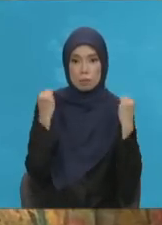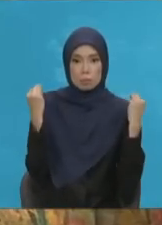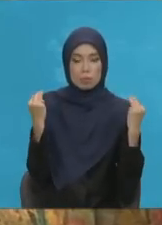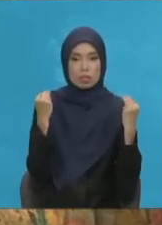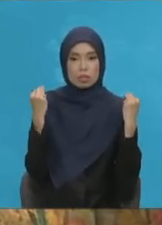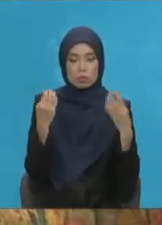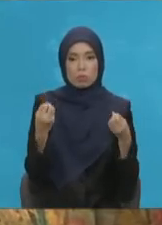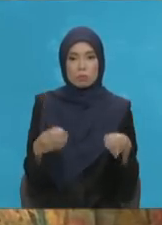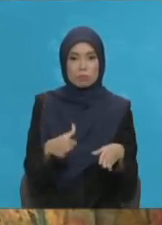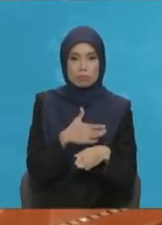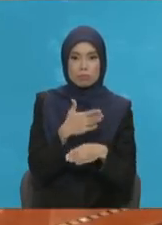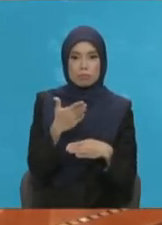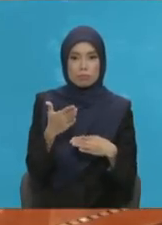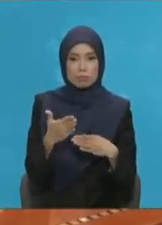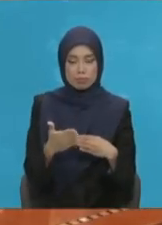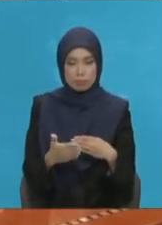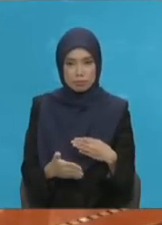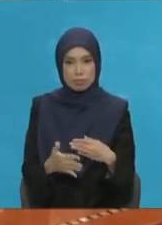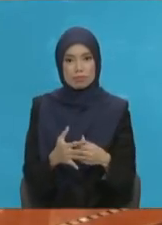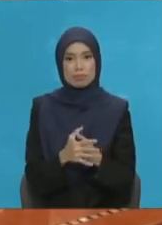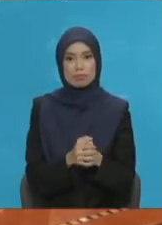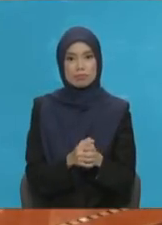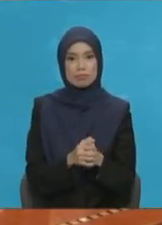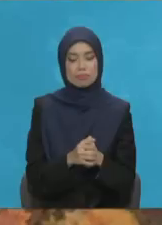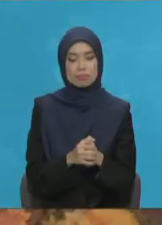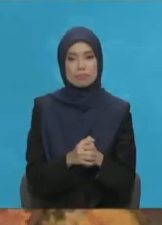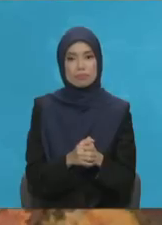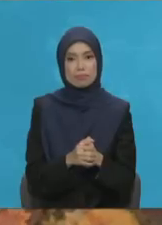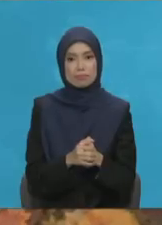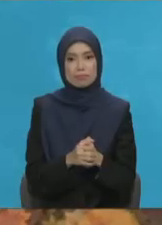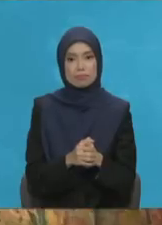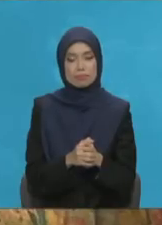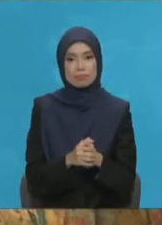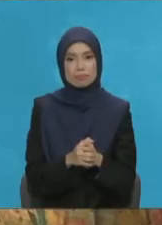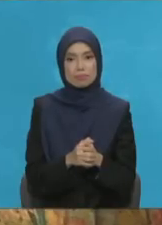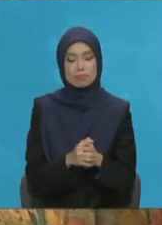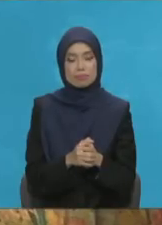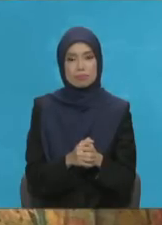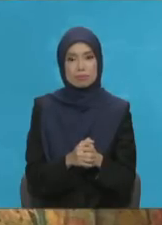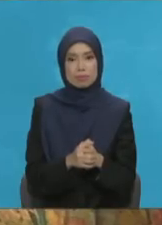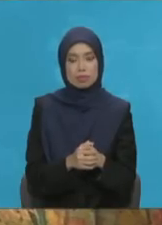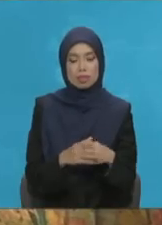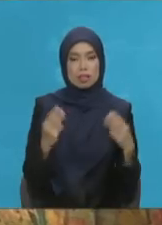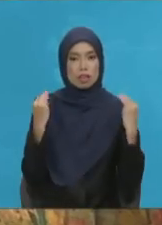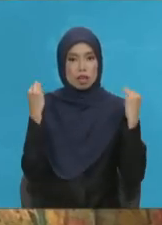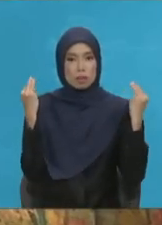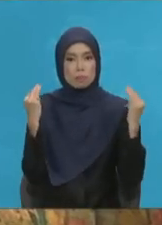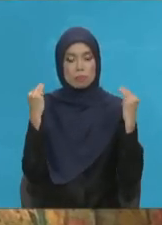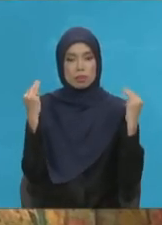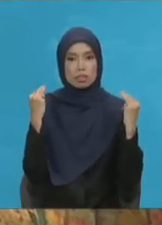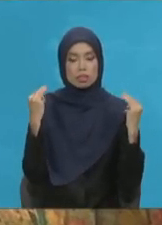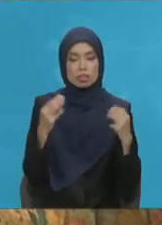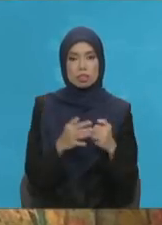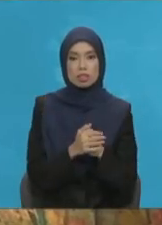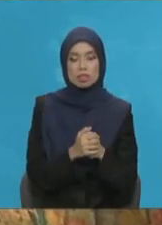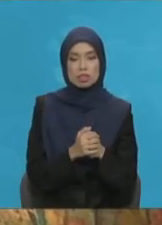adalah selamat sempurna dilaksanakan dan majelis menjunjung dunia berkenan bagi